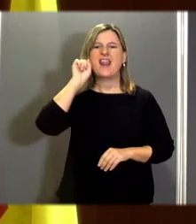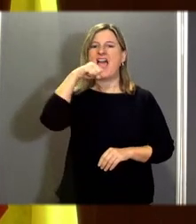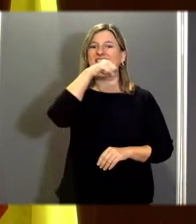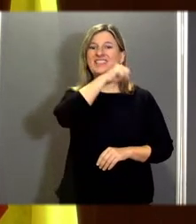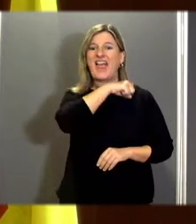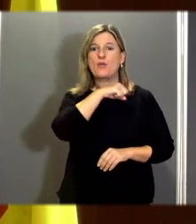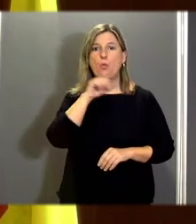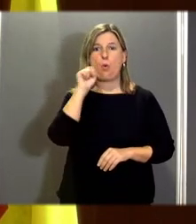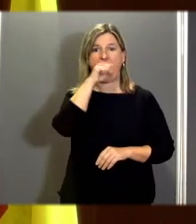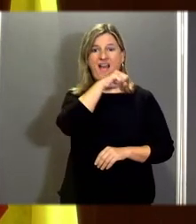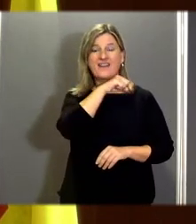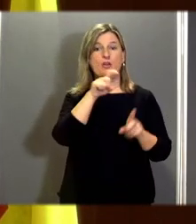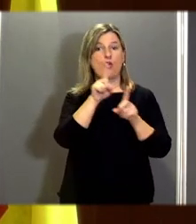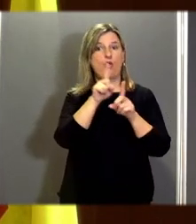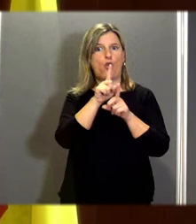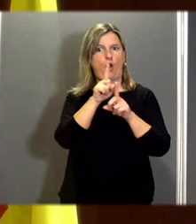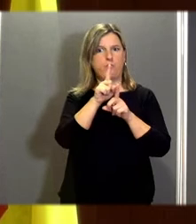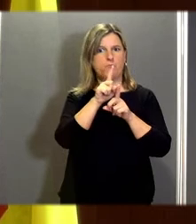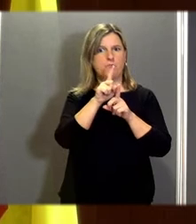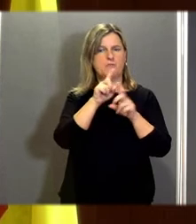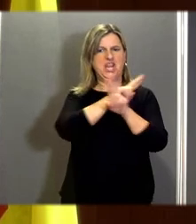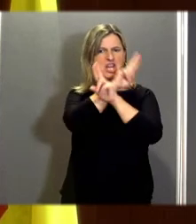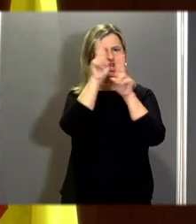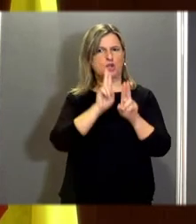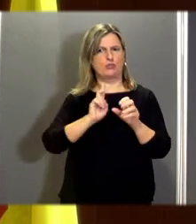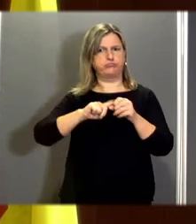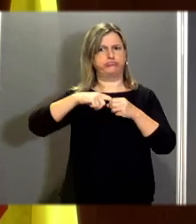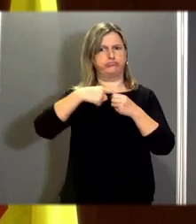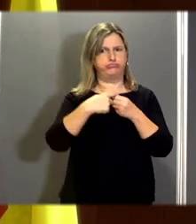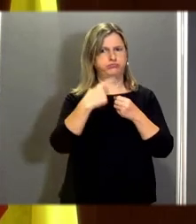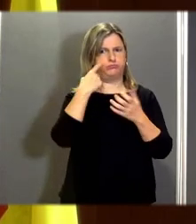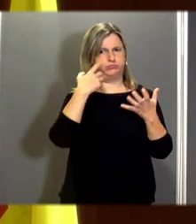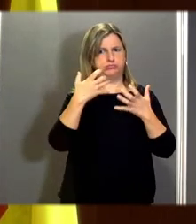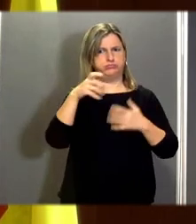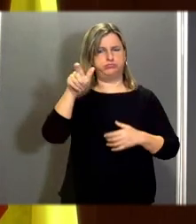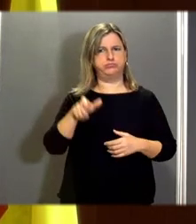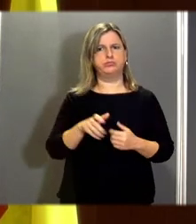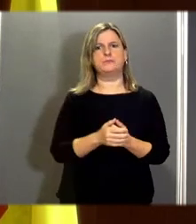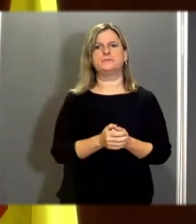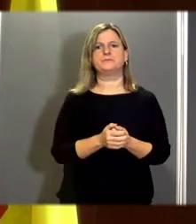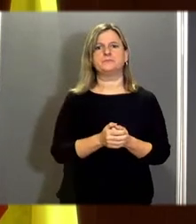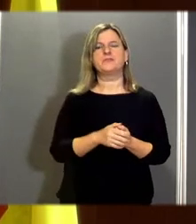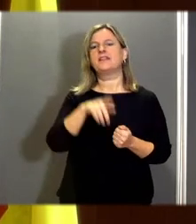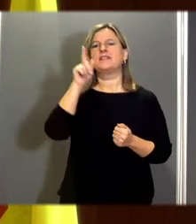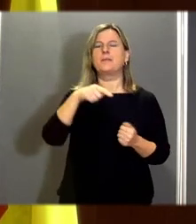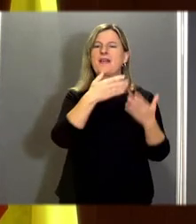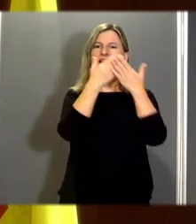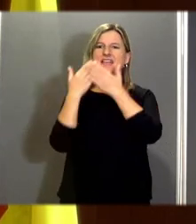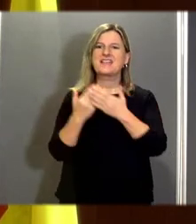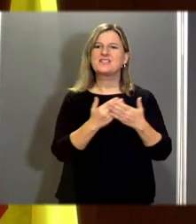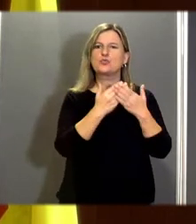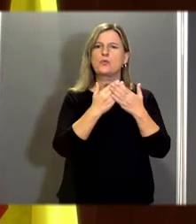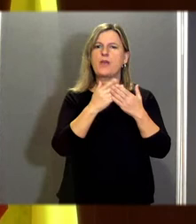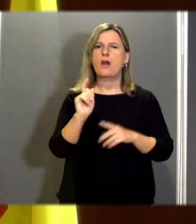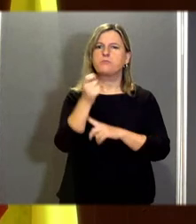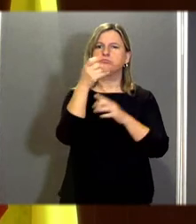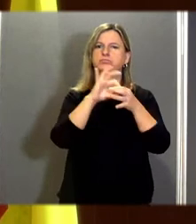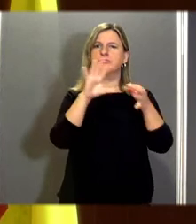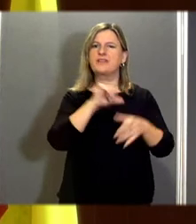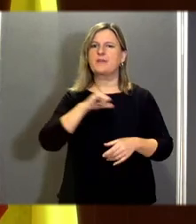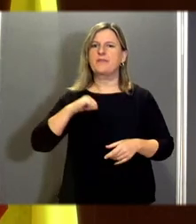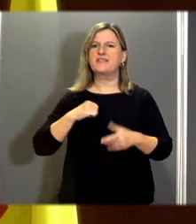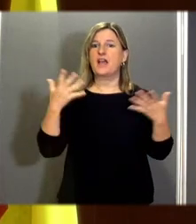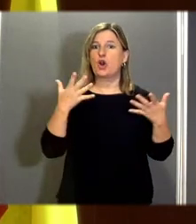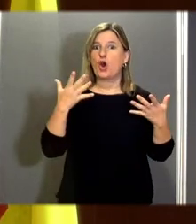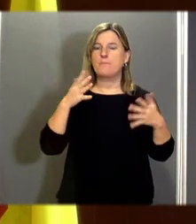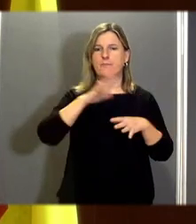actor internacional amb una gran presència. Estudiar casos d'independència, de com s'ha arribat a la independència, aplicar-la per les a